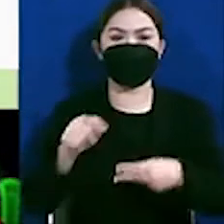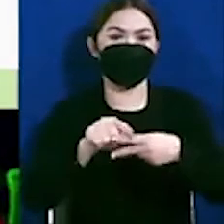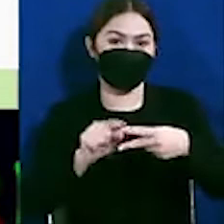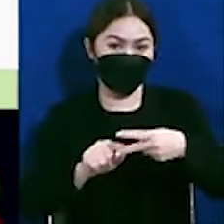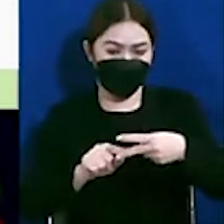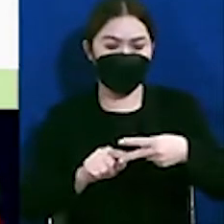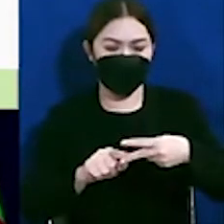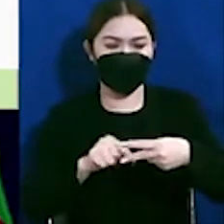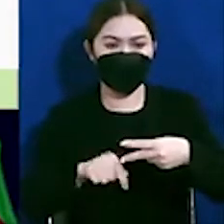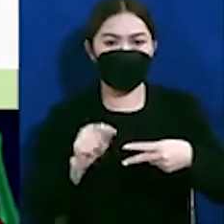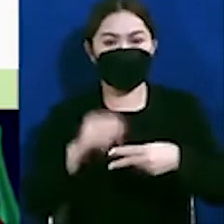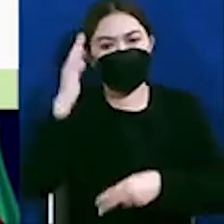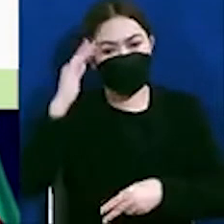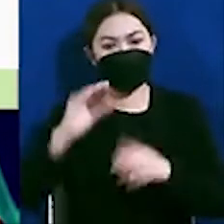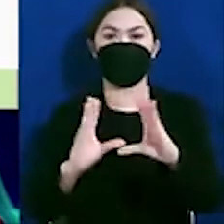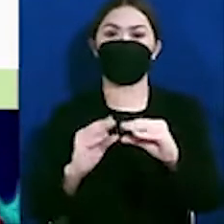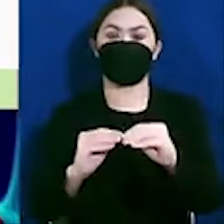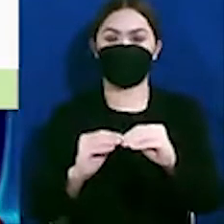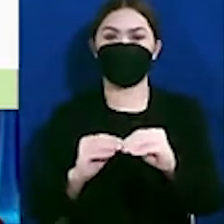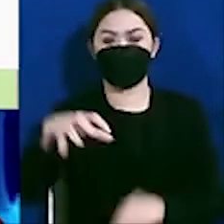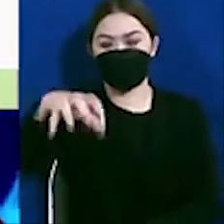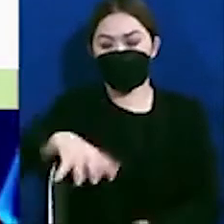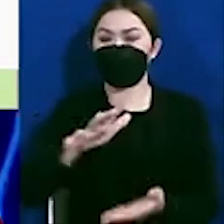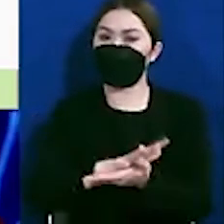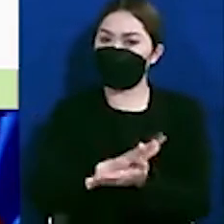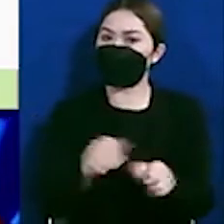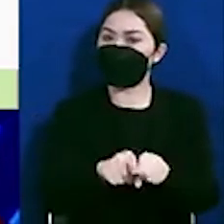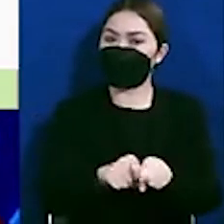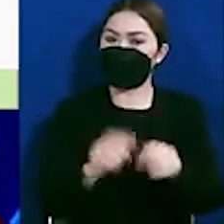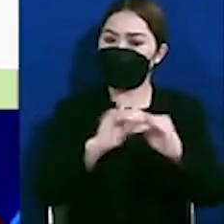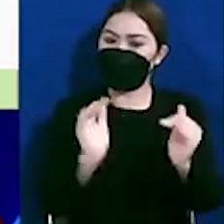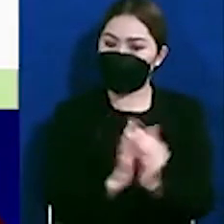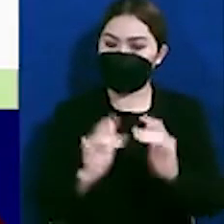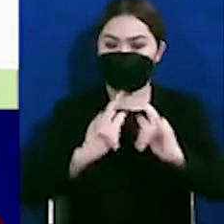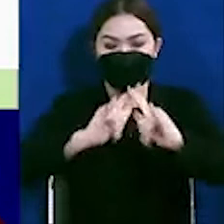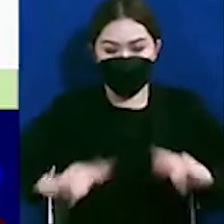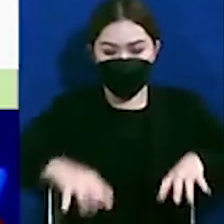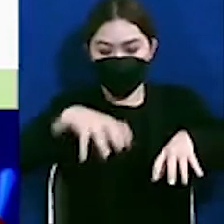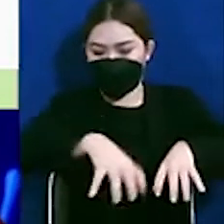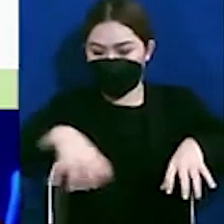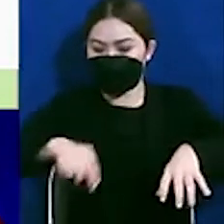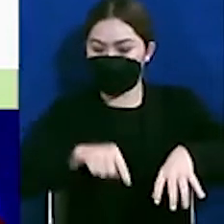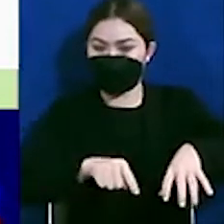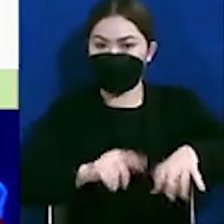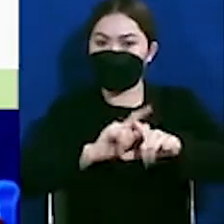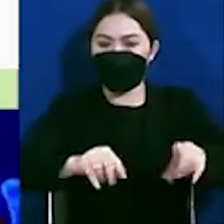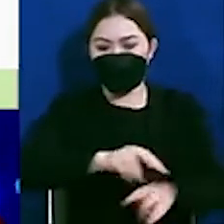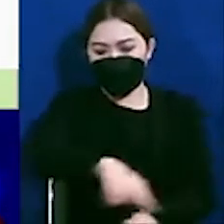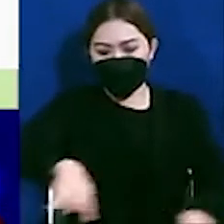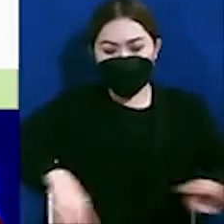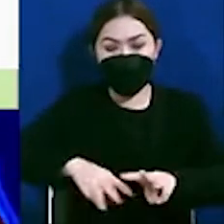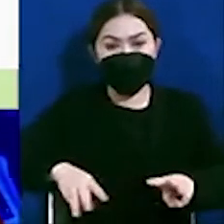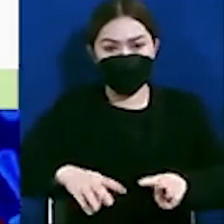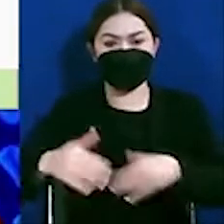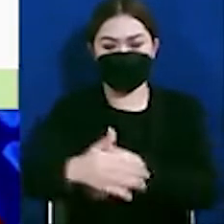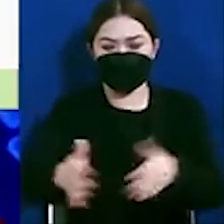ที่ไปใช้สถานที่เช่นเป็นหอประชุมนะครับที่โรงเรียนหรือที่วัดนี้การจะเป็นสารวัตรบางที่นะครับที่เป็นโล่งๆแล้วก็มา